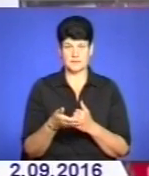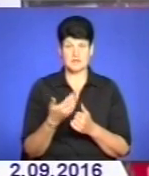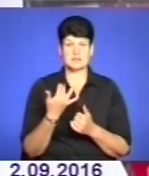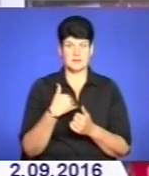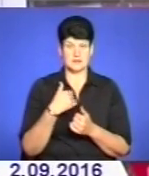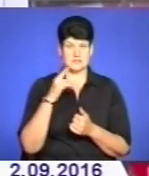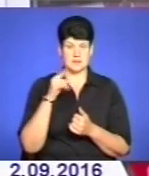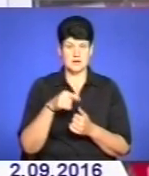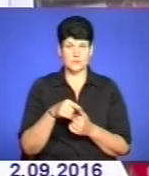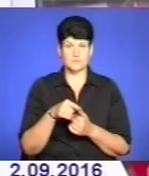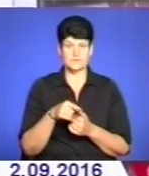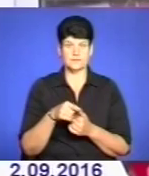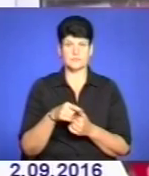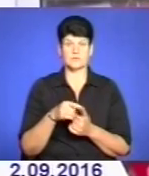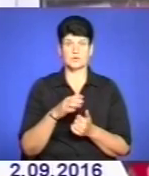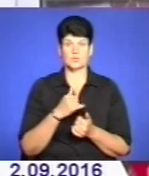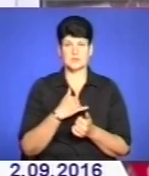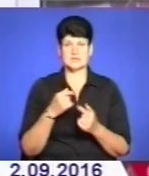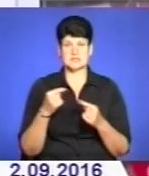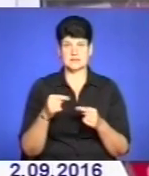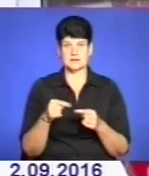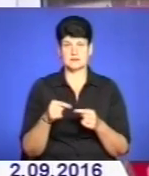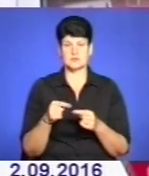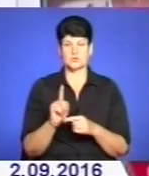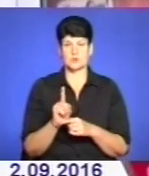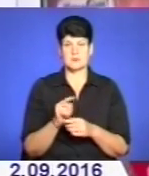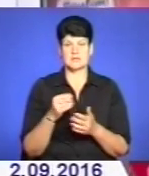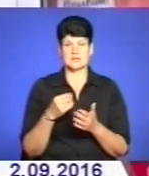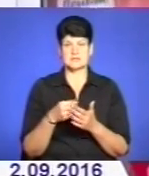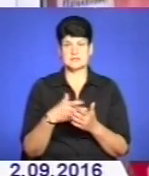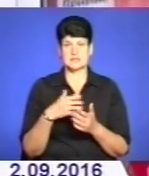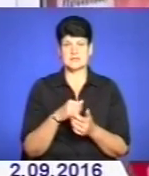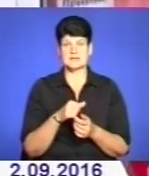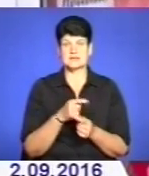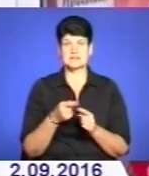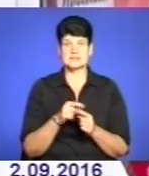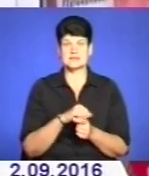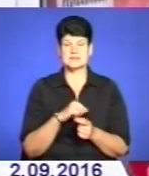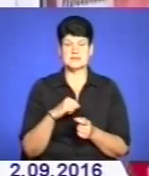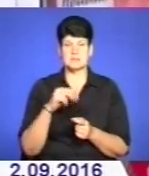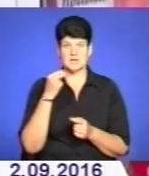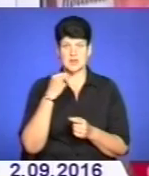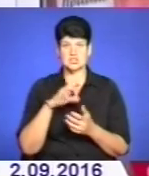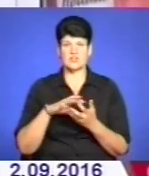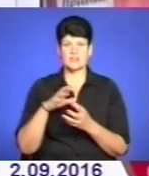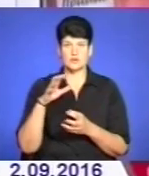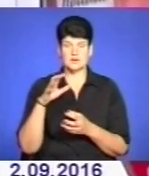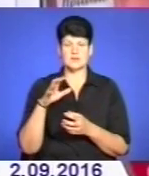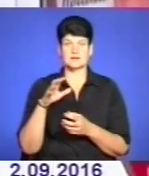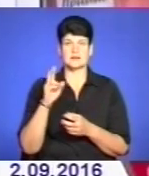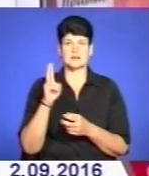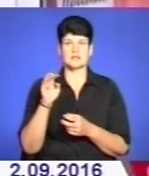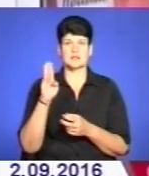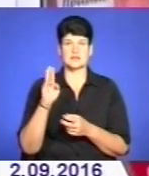знаємо, і я знаю, що в нас криза, ну, нормальна ціна винограду. Це найкращий виноград, кишмиш, який в нас діти їдять,